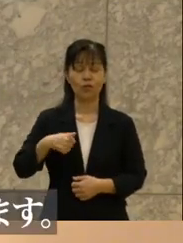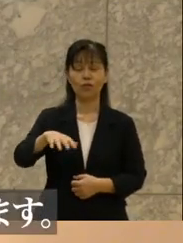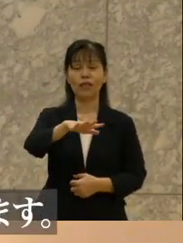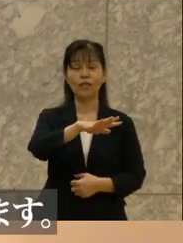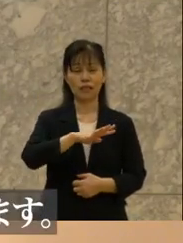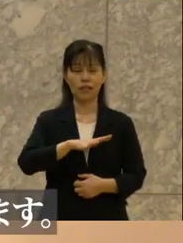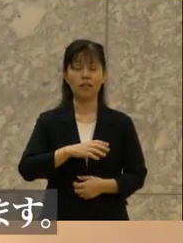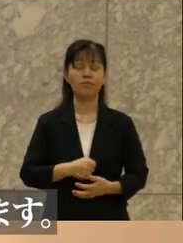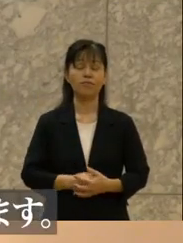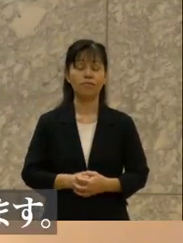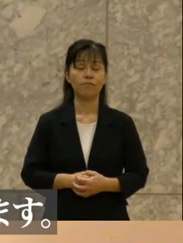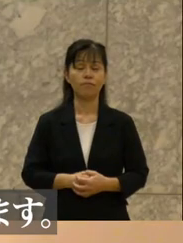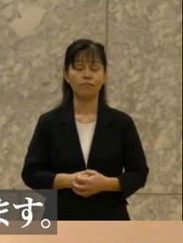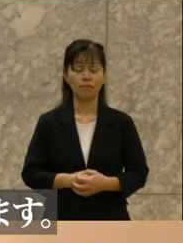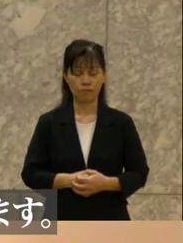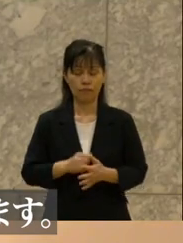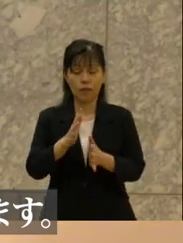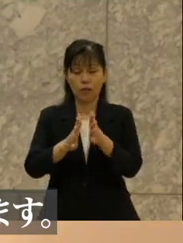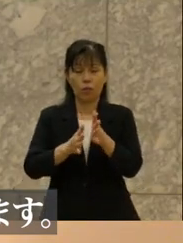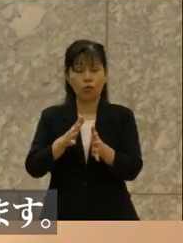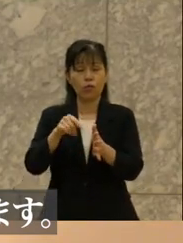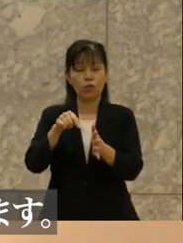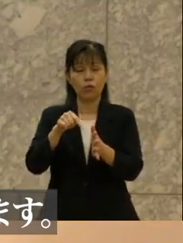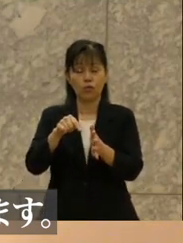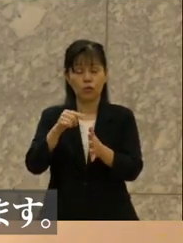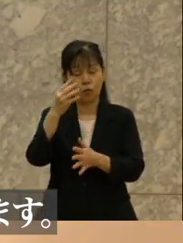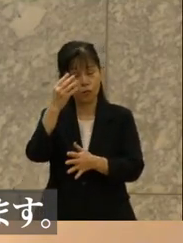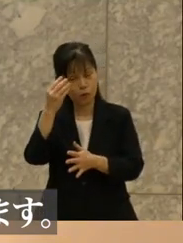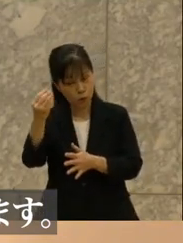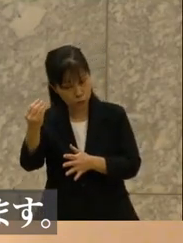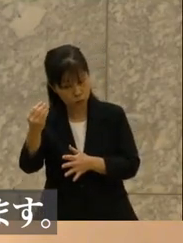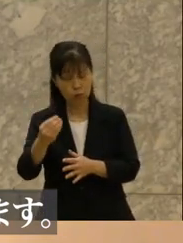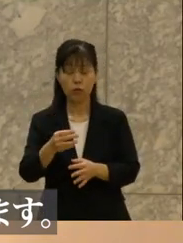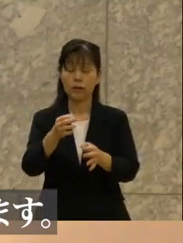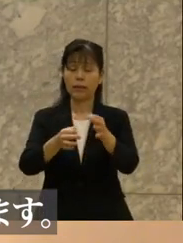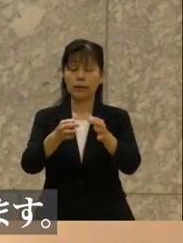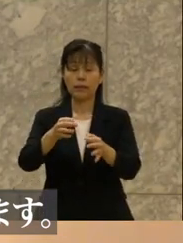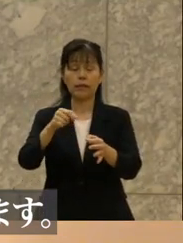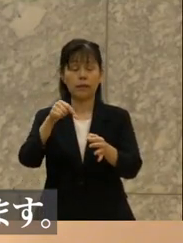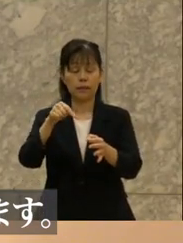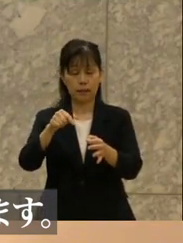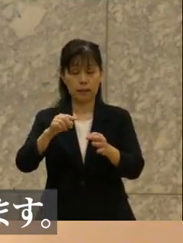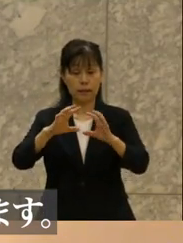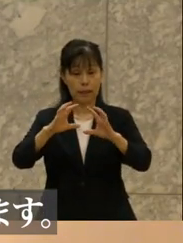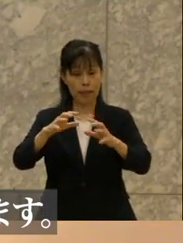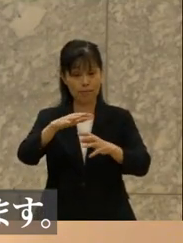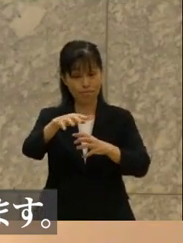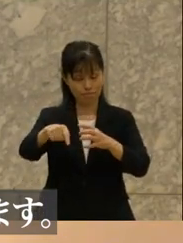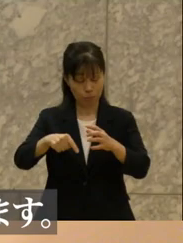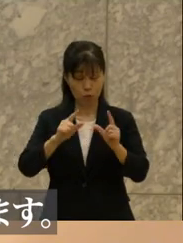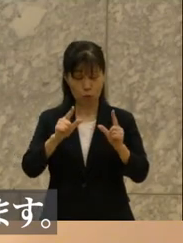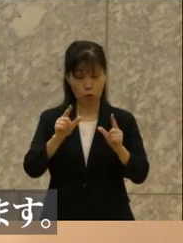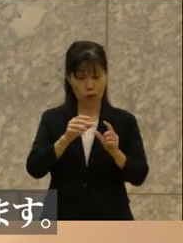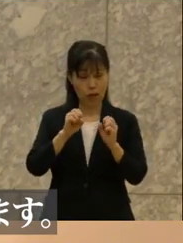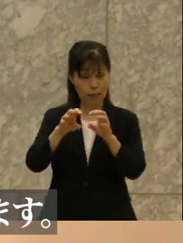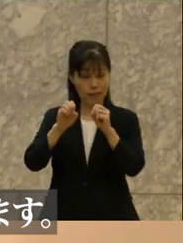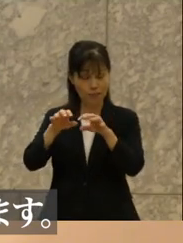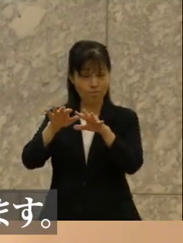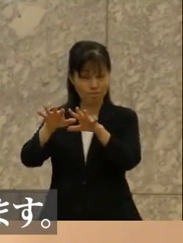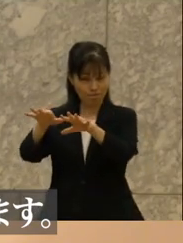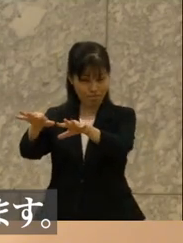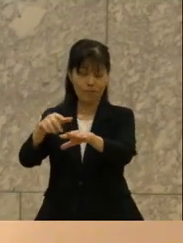はスポーツの魅力価値を世界中に東京から発信したいと